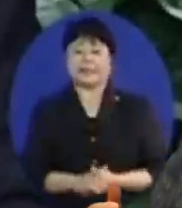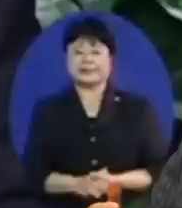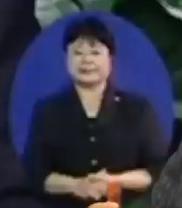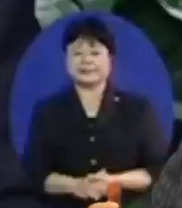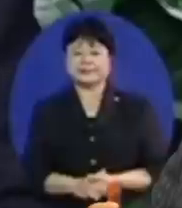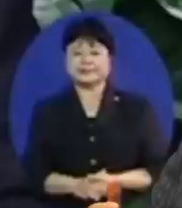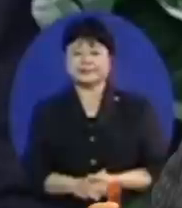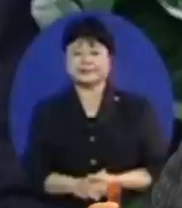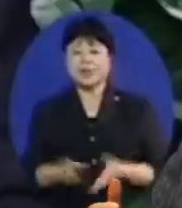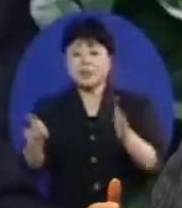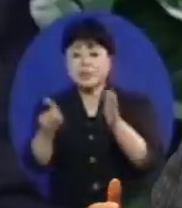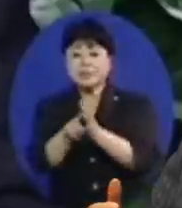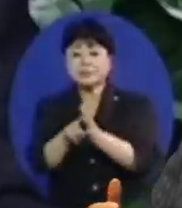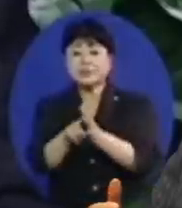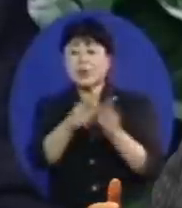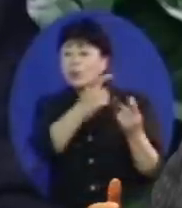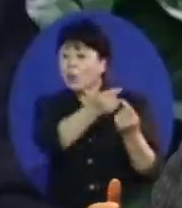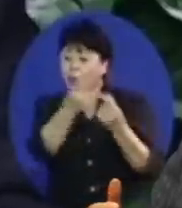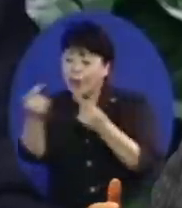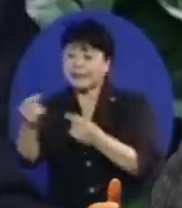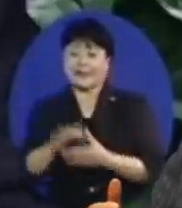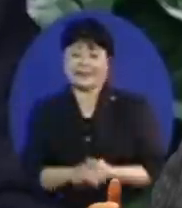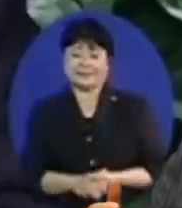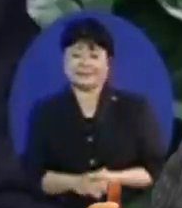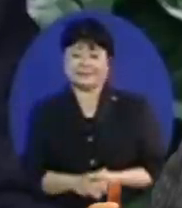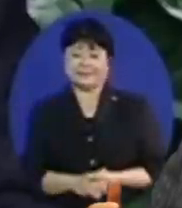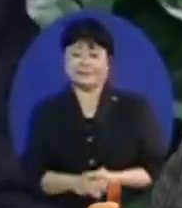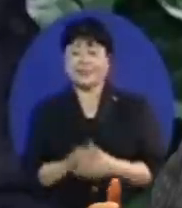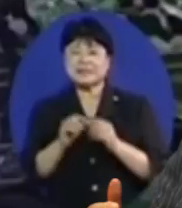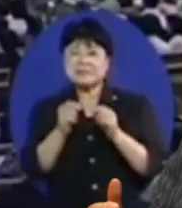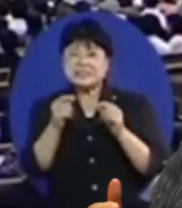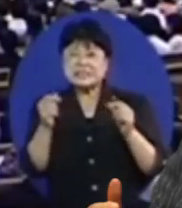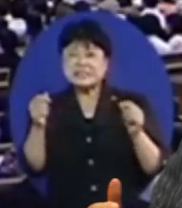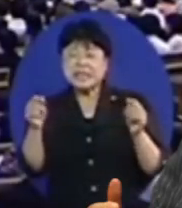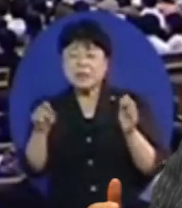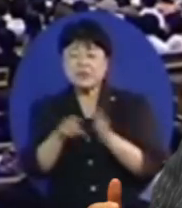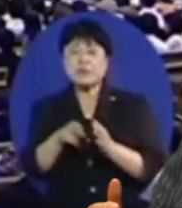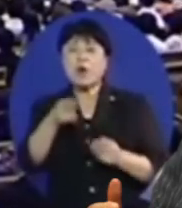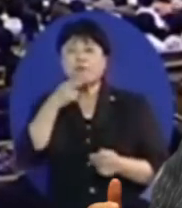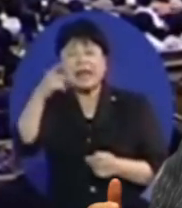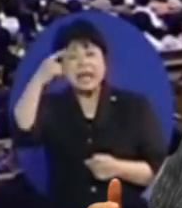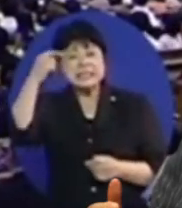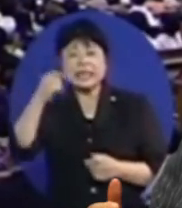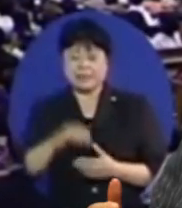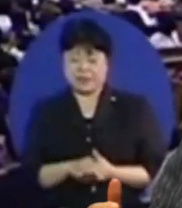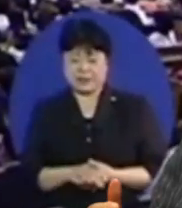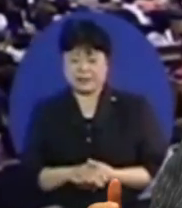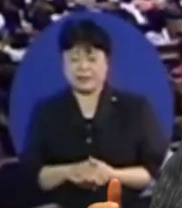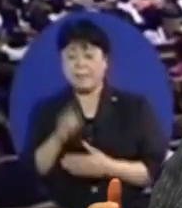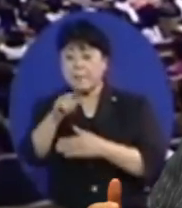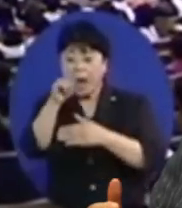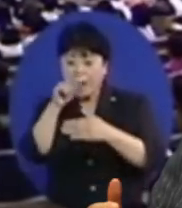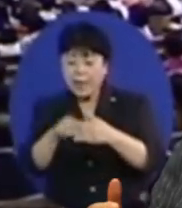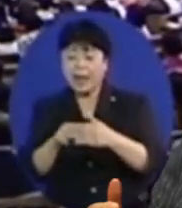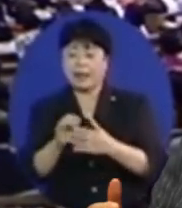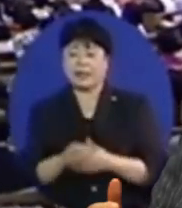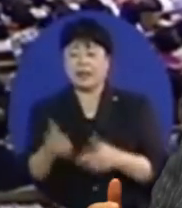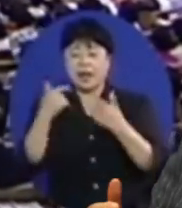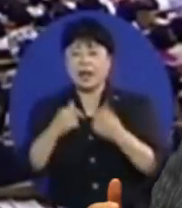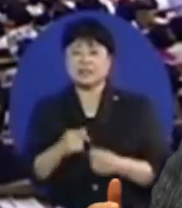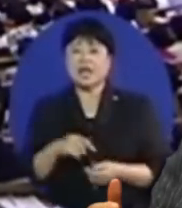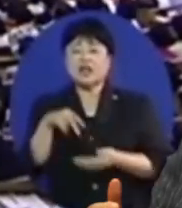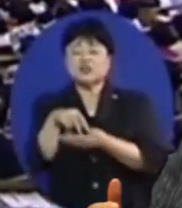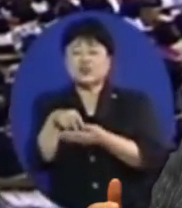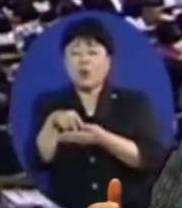것입니다. 믿음도 이와 마찬가지인 것입니다. 비슷하여 믿음이 없다고 생각하는 사람들은 그 마음속에 늘